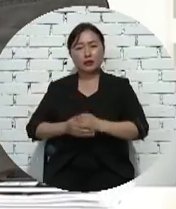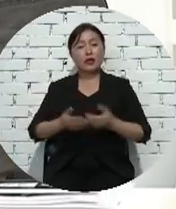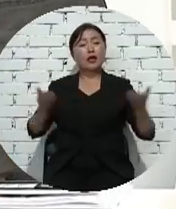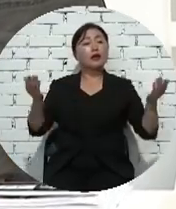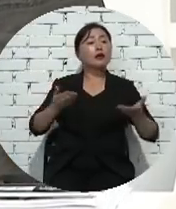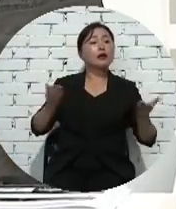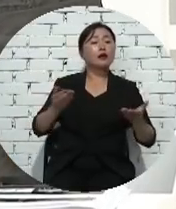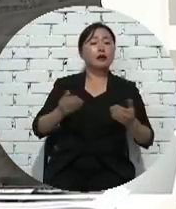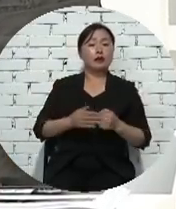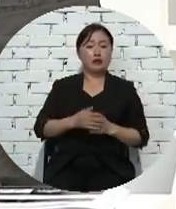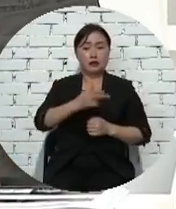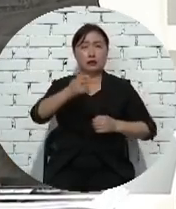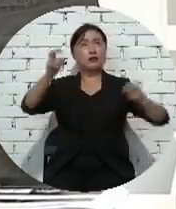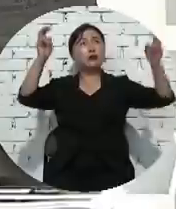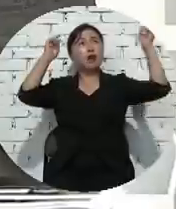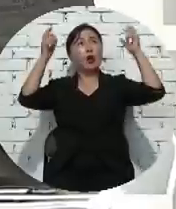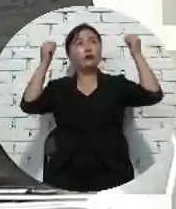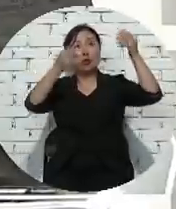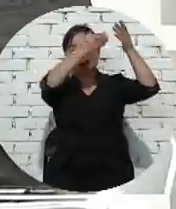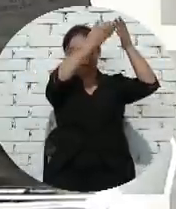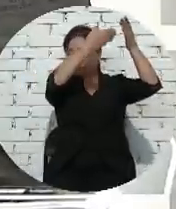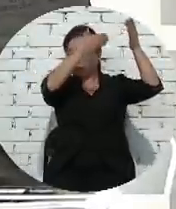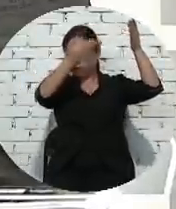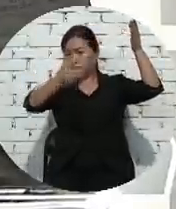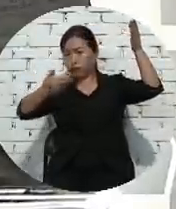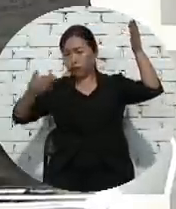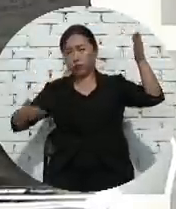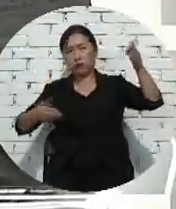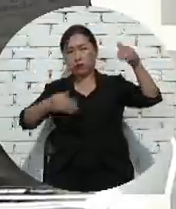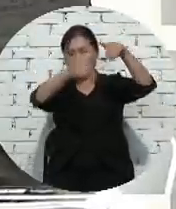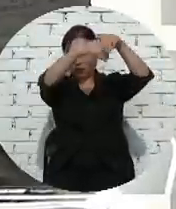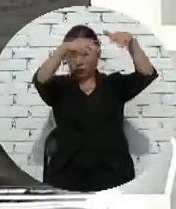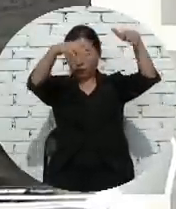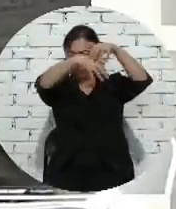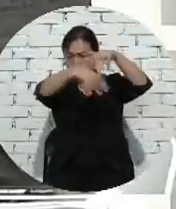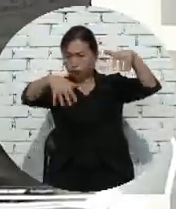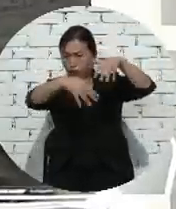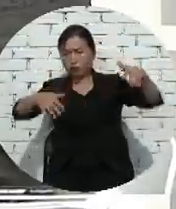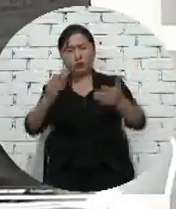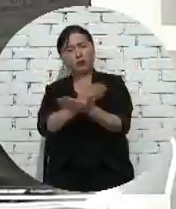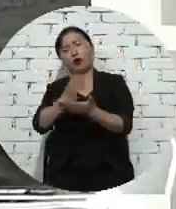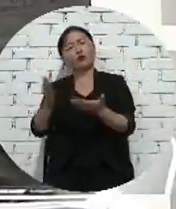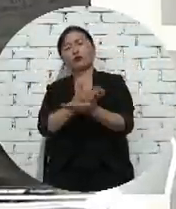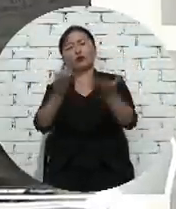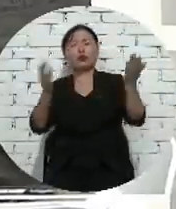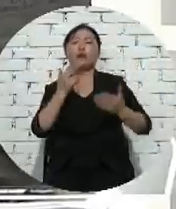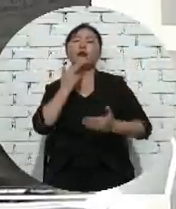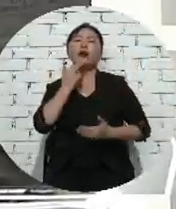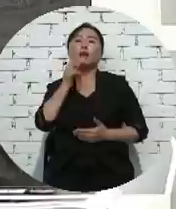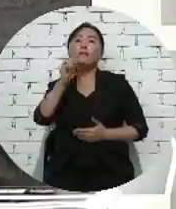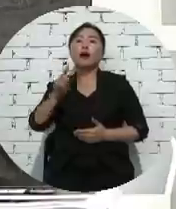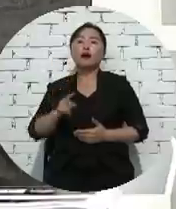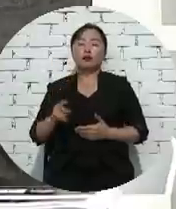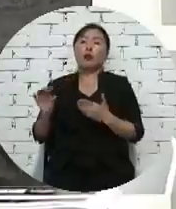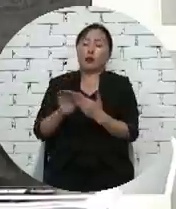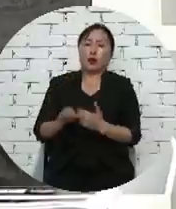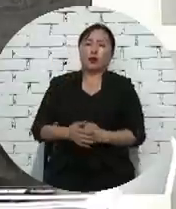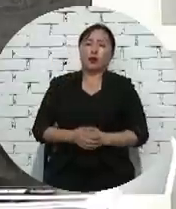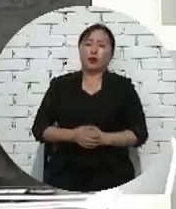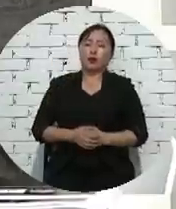이렇게 큰 기업처럼 쭉 이렇게 많은 직원을 두고 나눠서 할 수가 없다. 그러면은 어떨